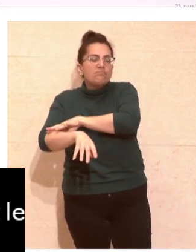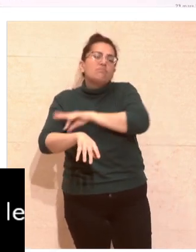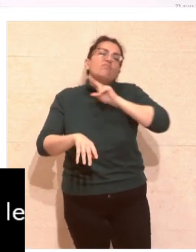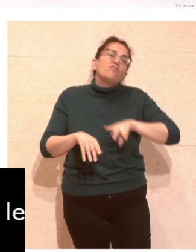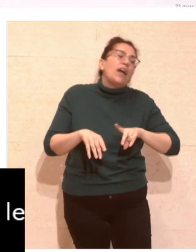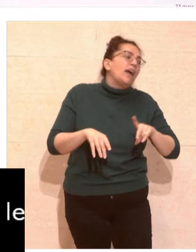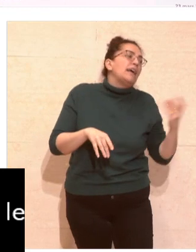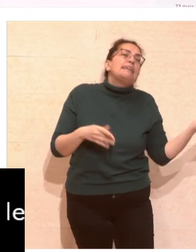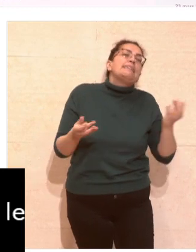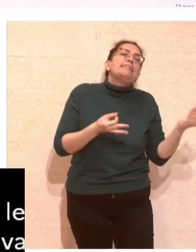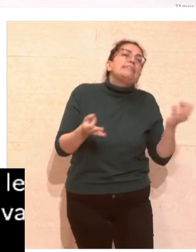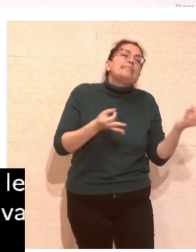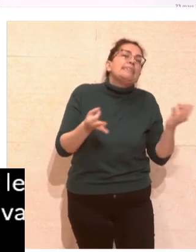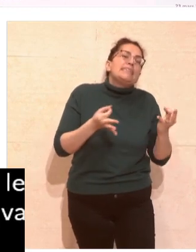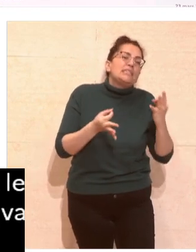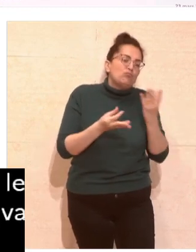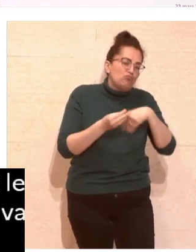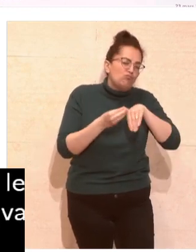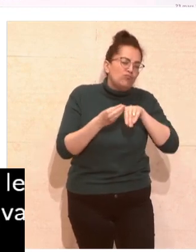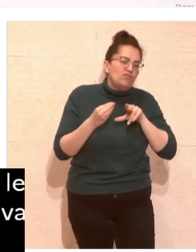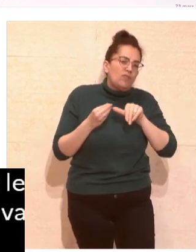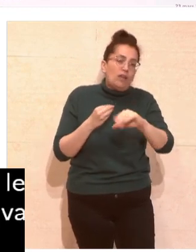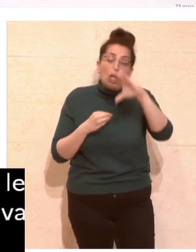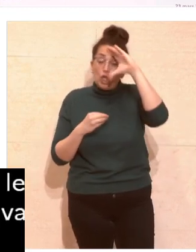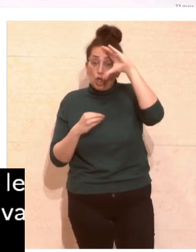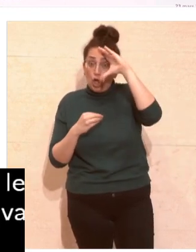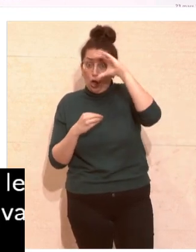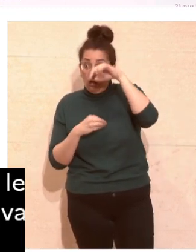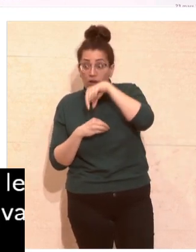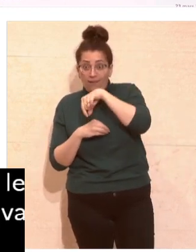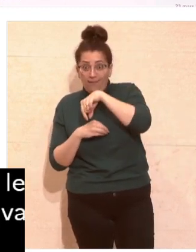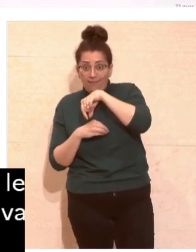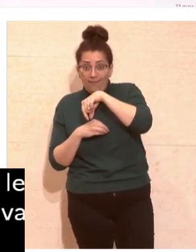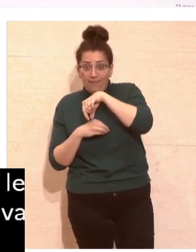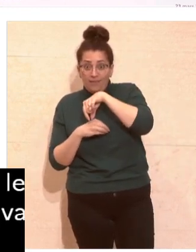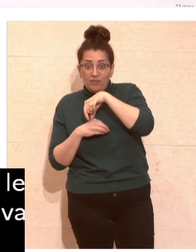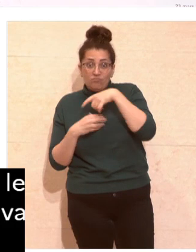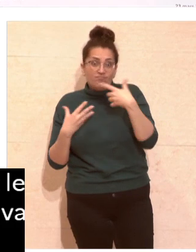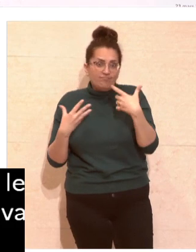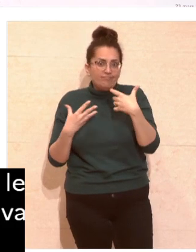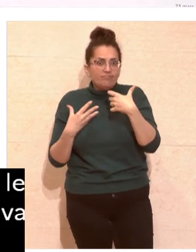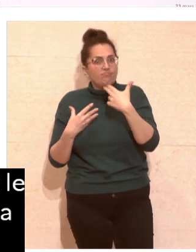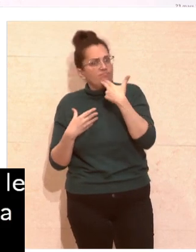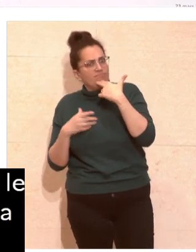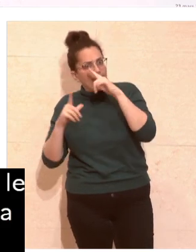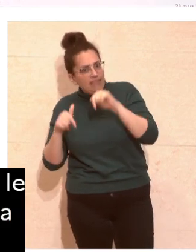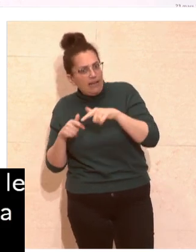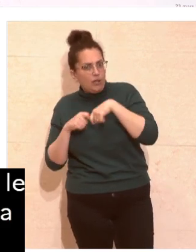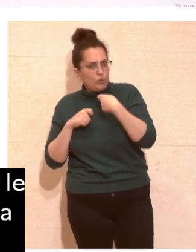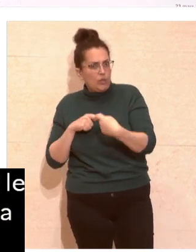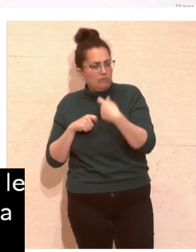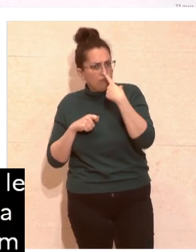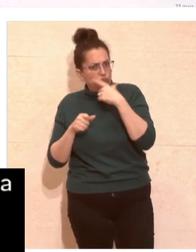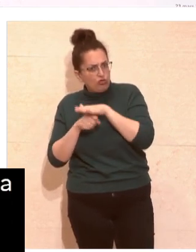été un peu abordé. Et donc, on va voir que si on n'a pas ce sommeil, donc avec un temps suffisant, une qualité suffisante, eh bien on peut